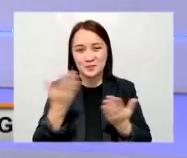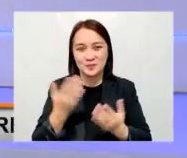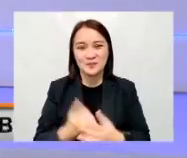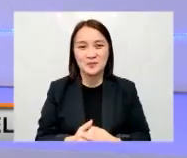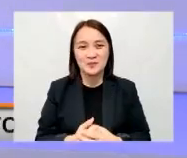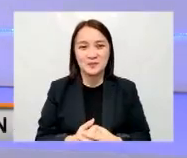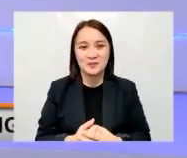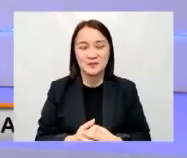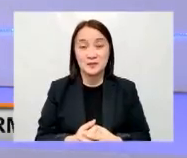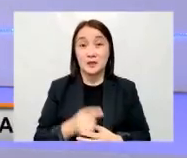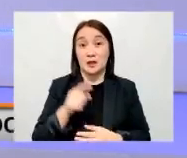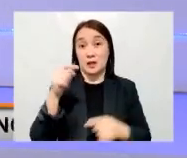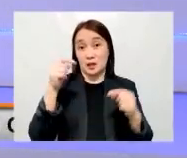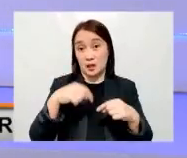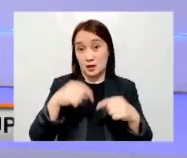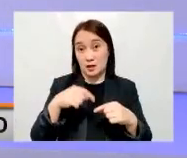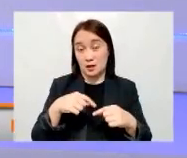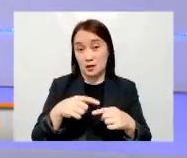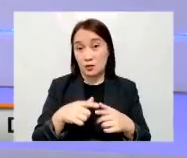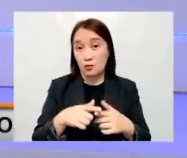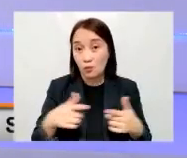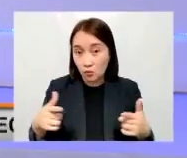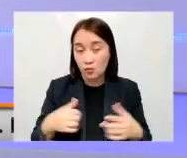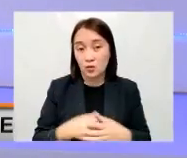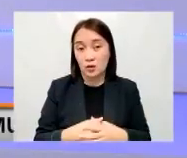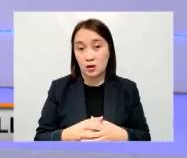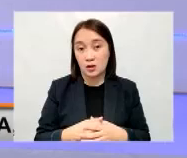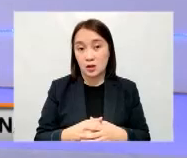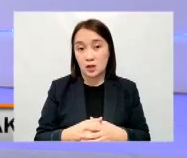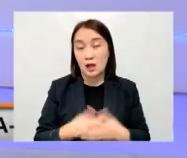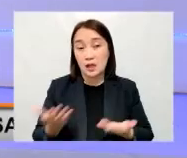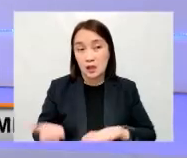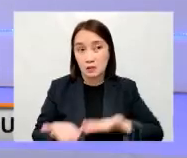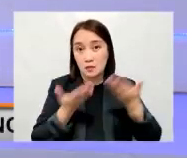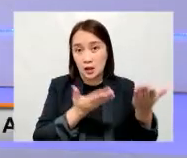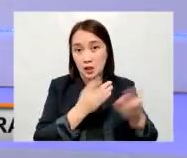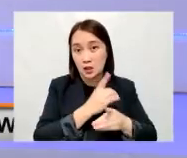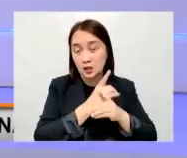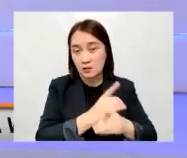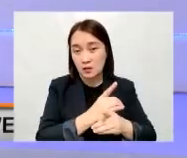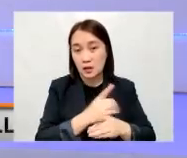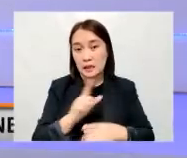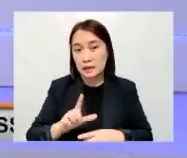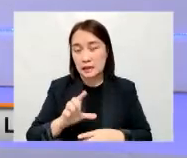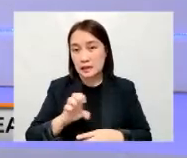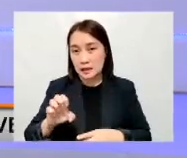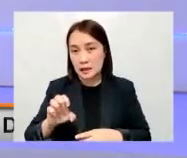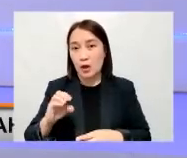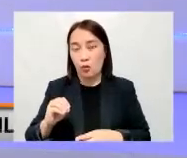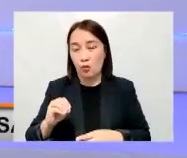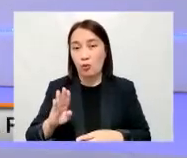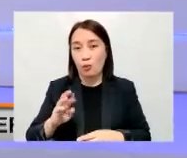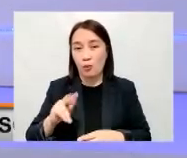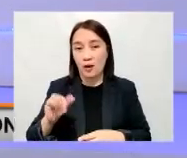Eto na nga ang mas matindi pa dyan, mga kapatid. Naghain na rin ng kanyang depensa si Lee O'Brien kontra sa